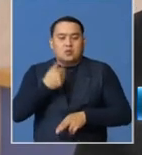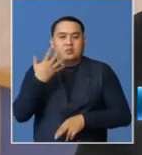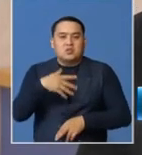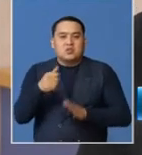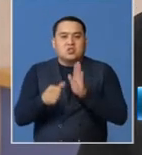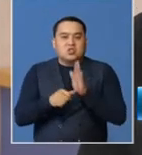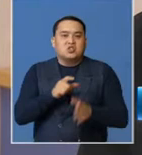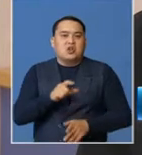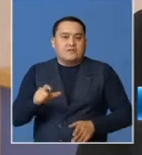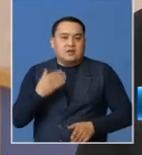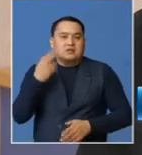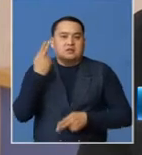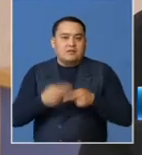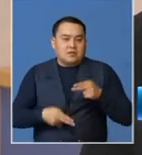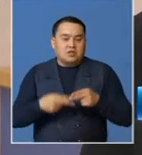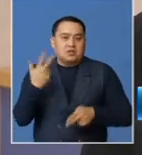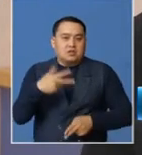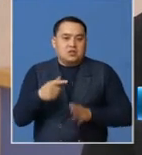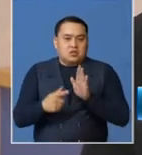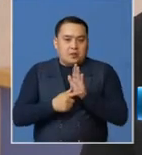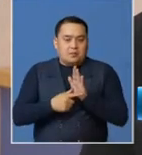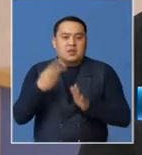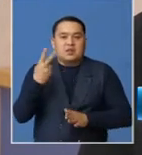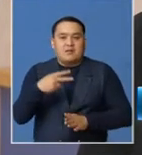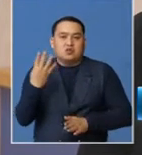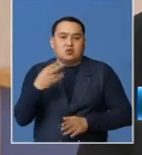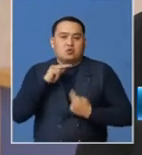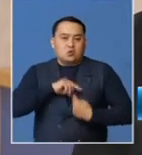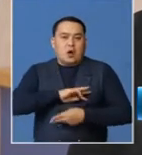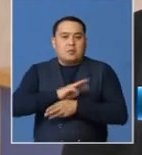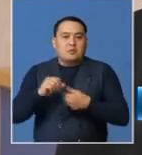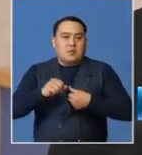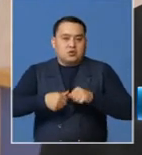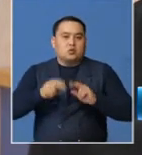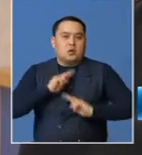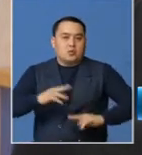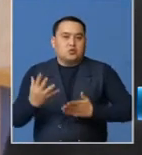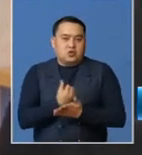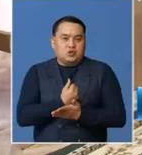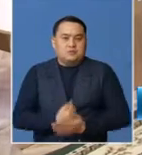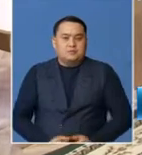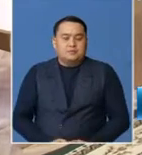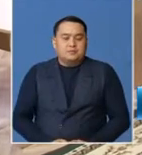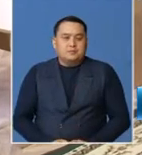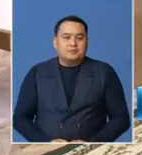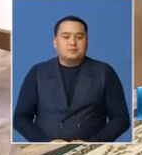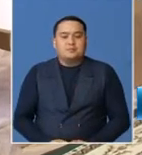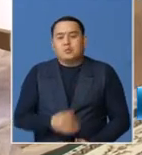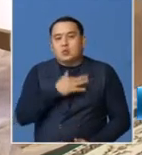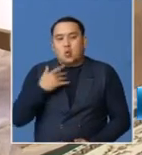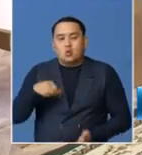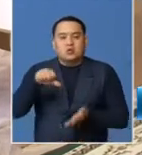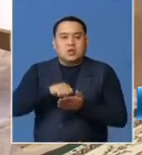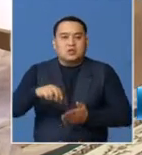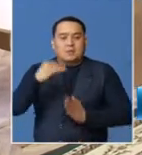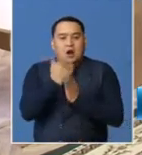56 человек, из них завершили 37, а 24 трудоустроены на постоянную работу. Многие из участников